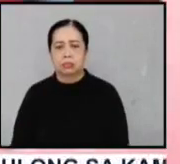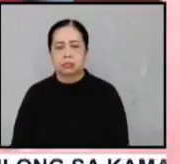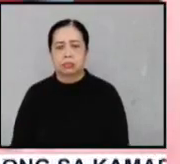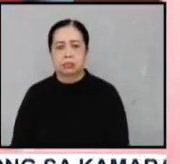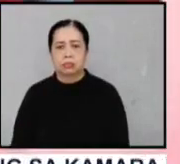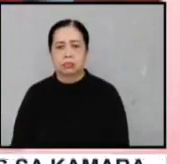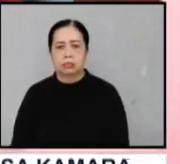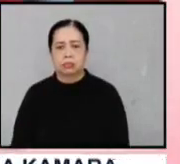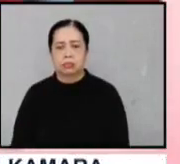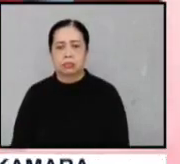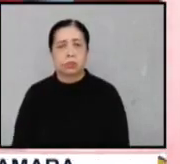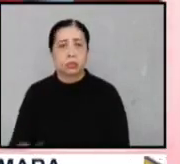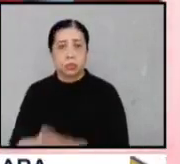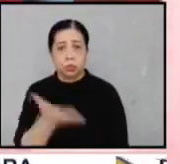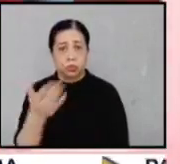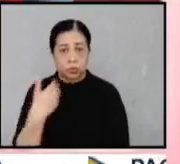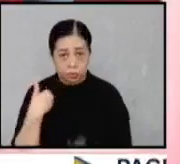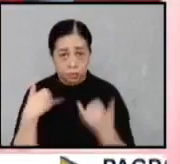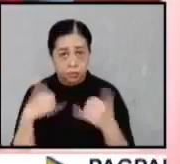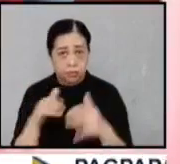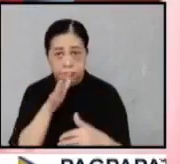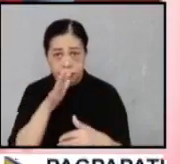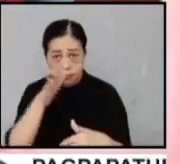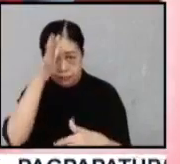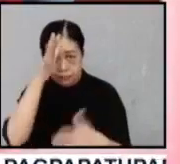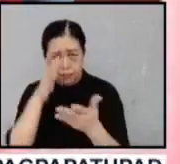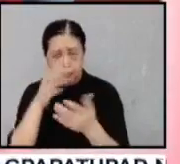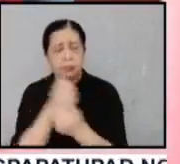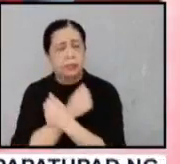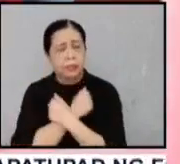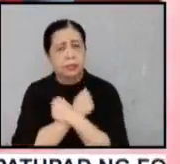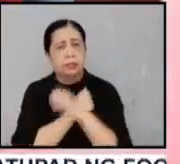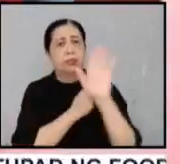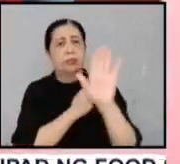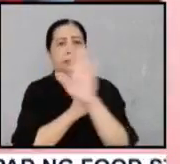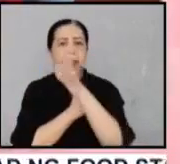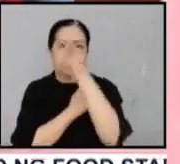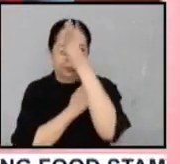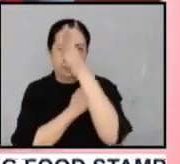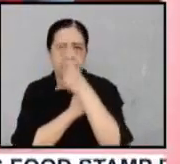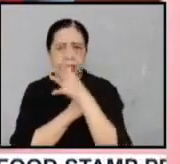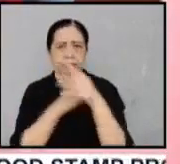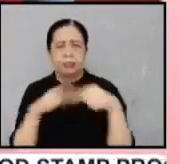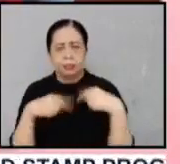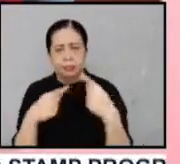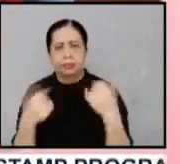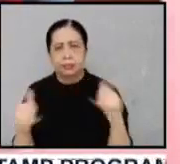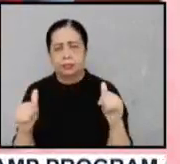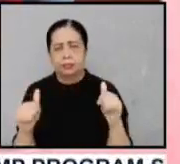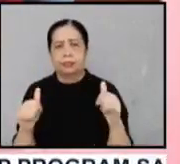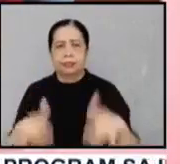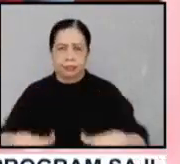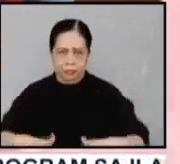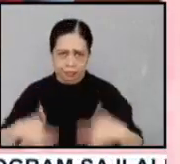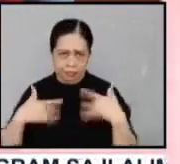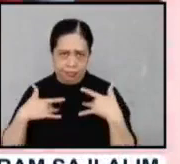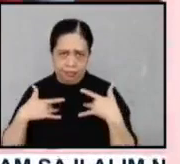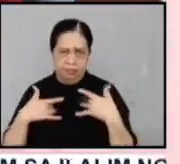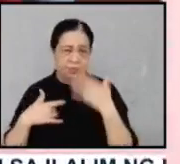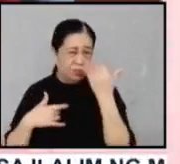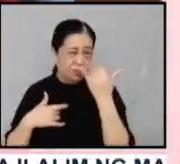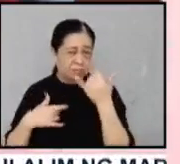mga magulang pa, mahalin ang magulang habang nabubuhay pa. That's right. Kasi maiksi ang